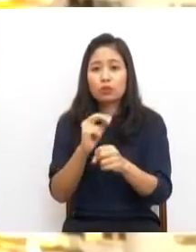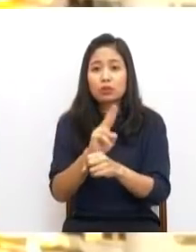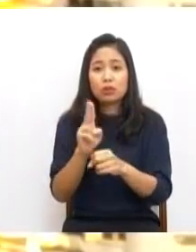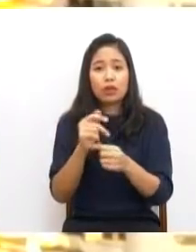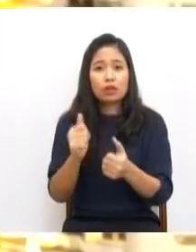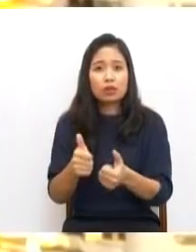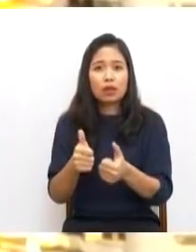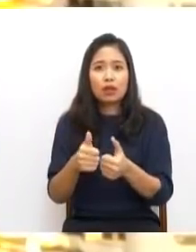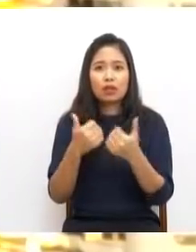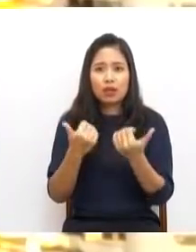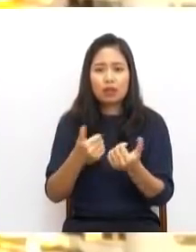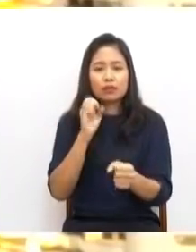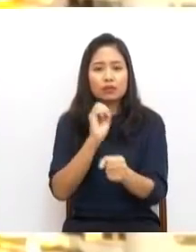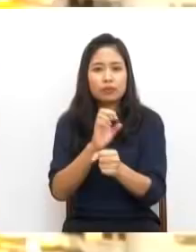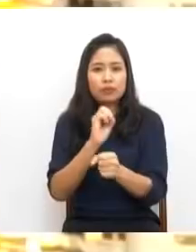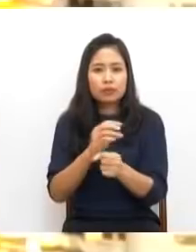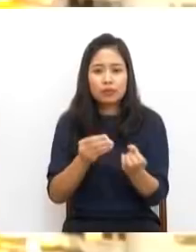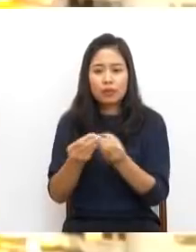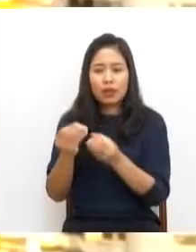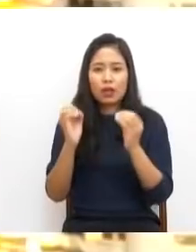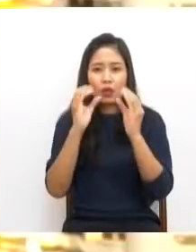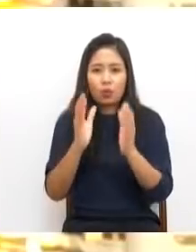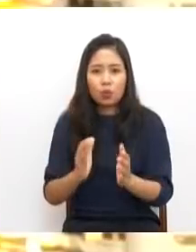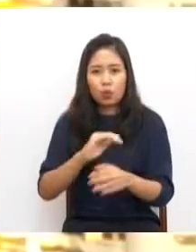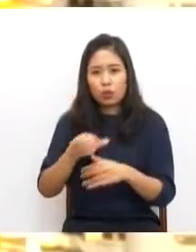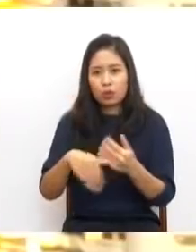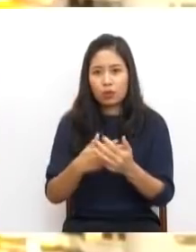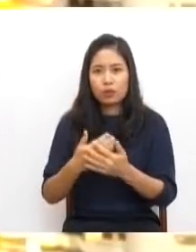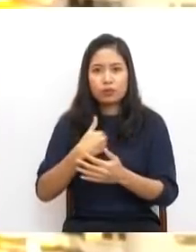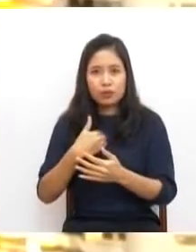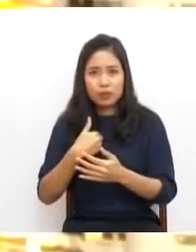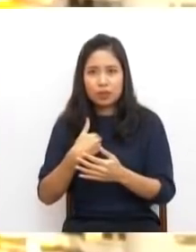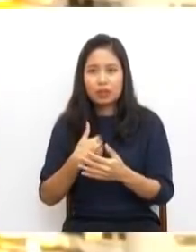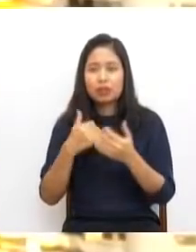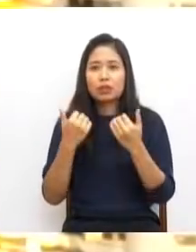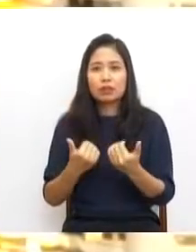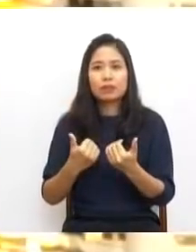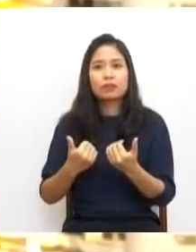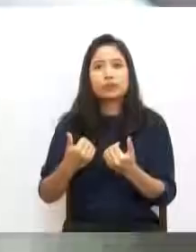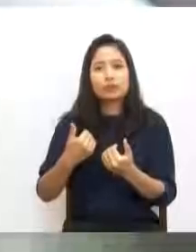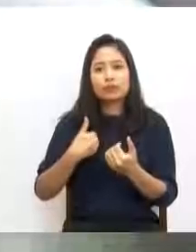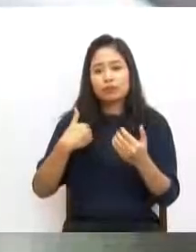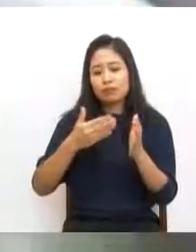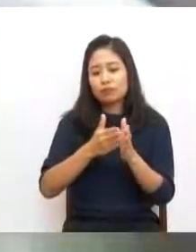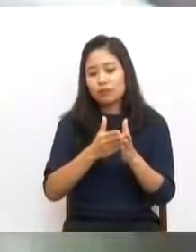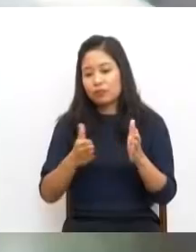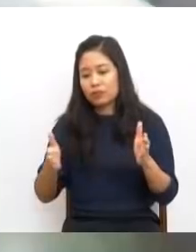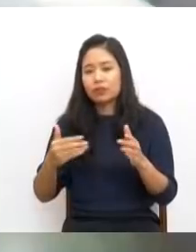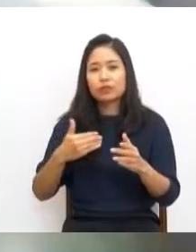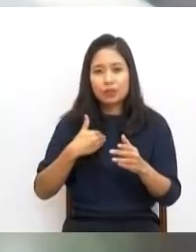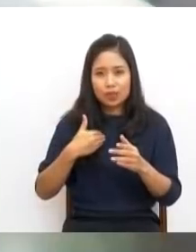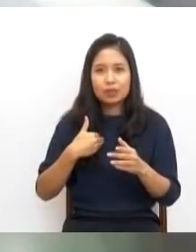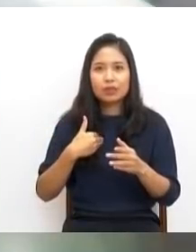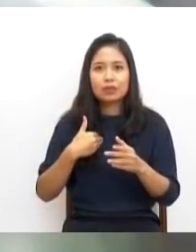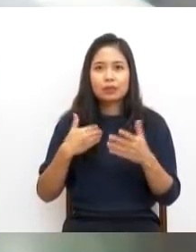าเรียกว่าอะไรโดยที่นำเสนอครับให้กับคุณครูที่เคยเข้าร่วมอบรมกับเราตั้งแต่ปีที่1ถึงปีที่4เป็นต้นมา เหมือนมาเจอกันแต่ว่าเป็นลักษณะเจ